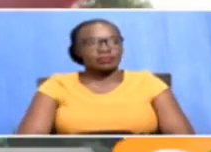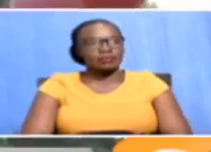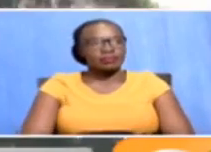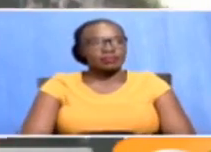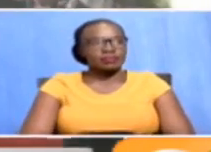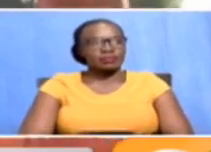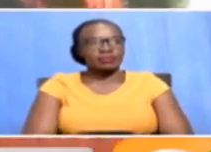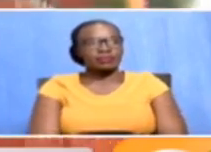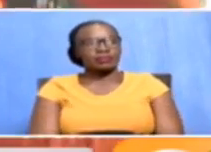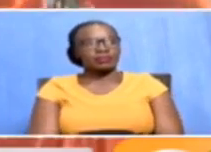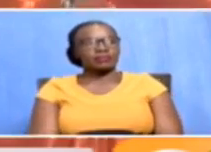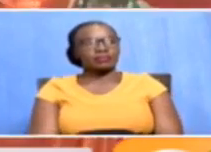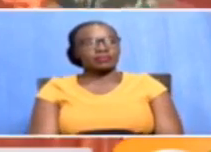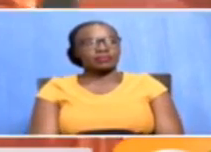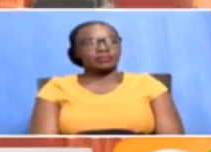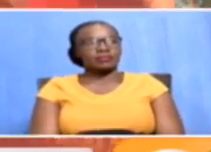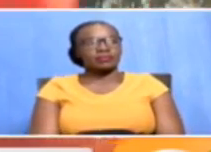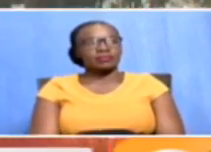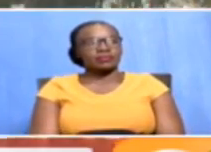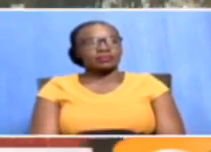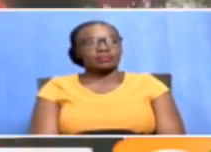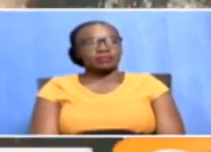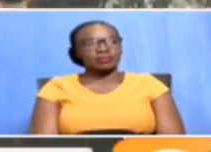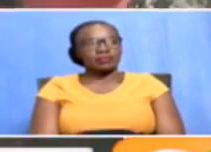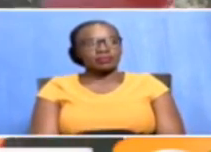Yes. Good ball, it's perfect.